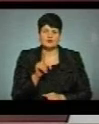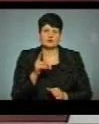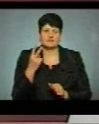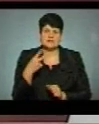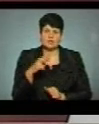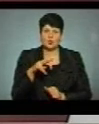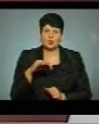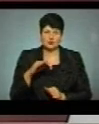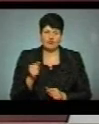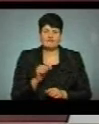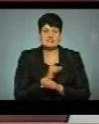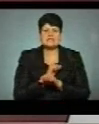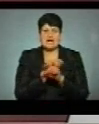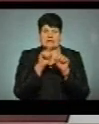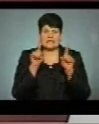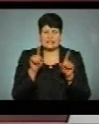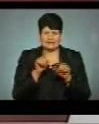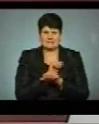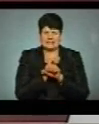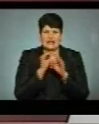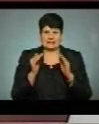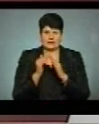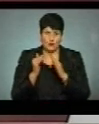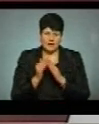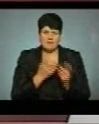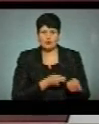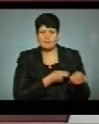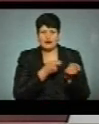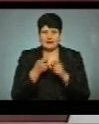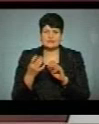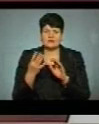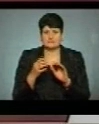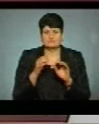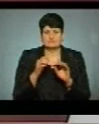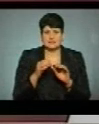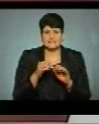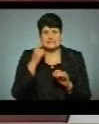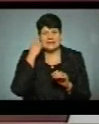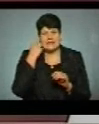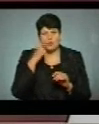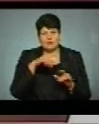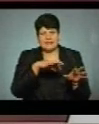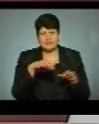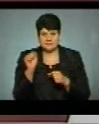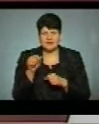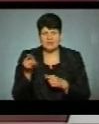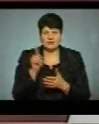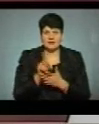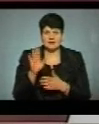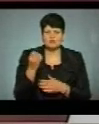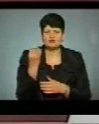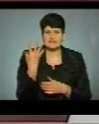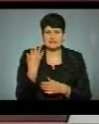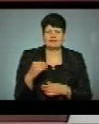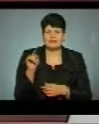20 лютого до санаторію Медобори, що в селі Конопківка біля Миколинців, можуть привезти евакуйованих з Китаю. Вони мають перебувати там на карантині